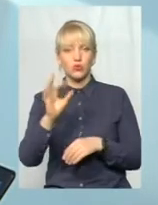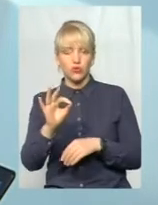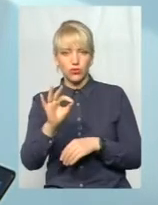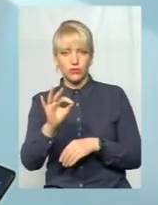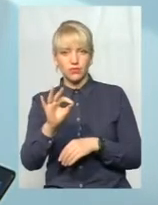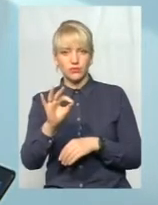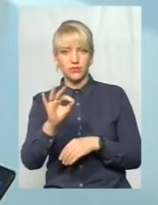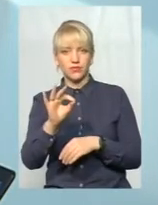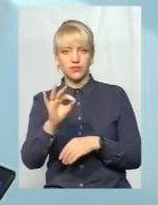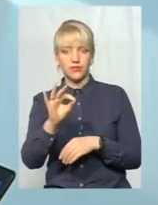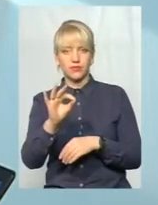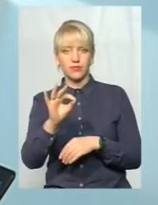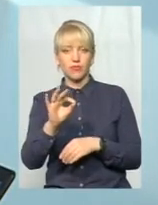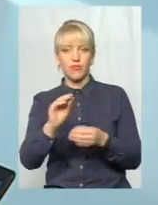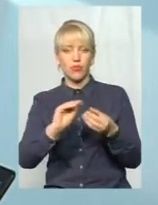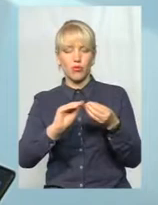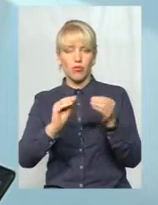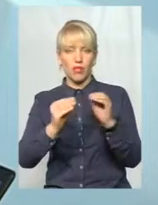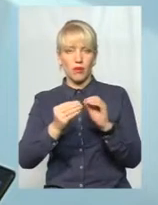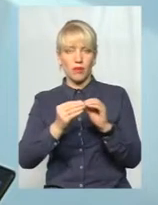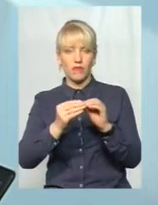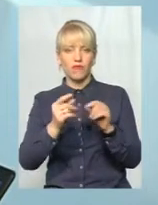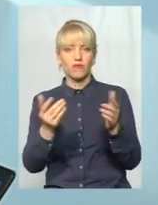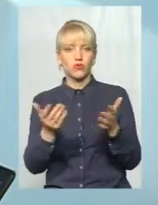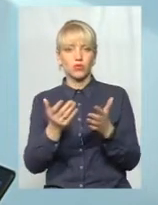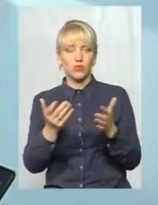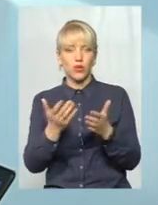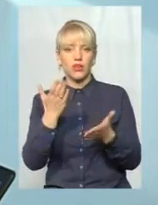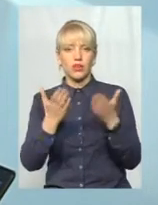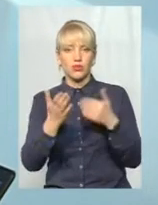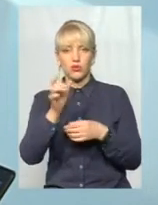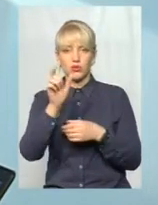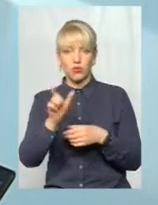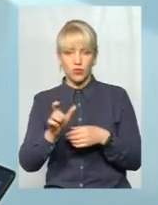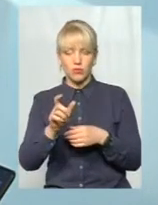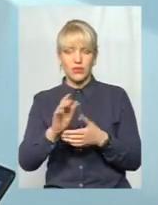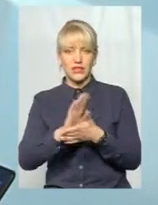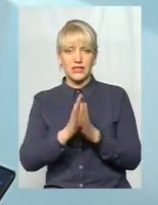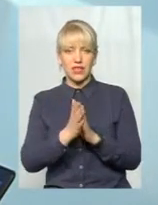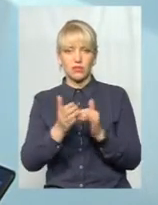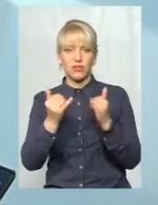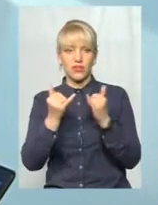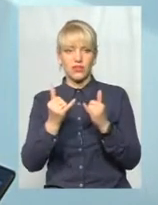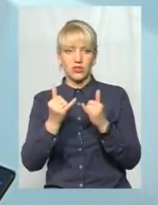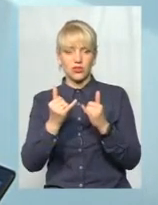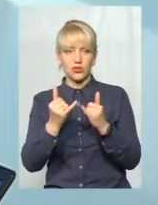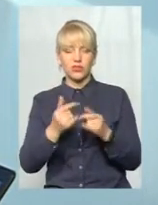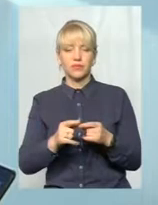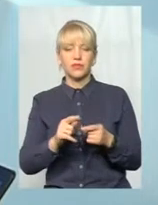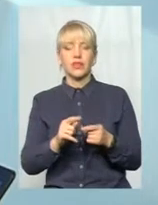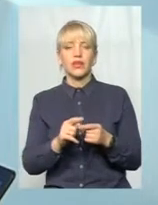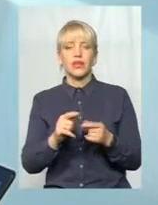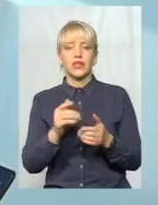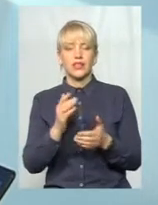таки, проблема в слідуючому. Якщо особа станом на сьогодні знаходиться на окупованій території,